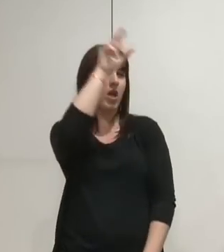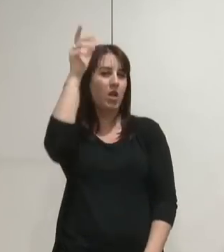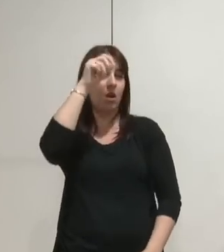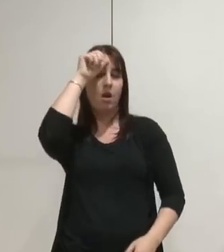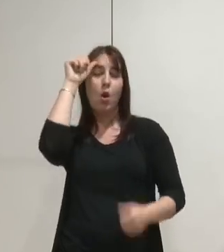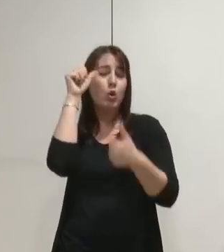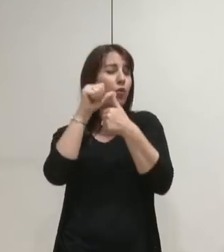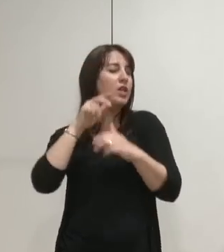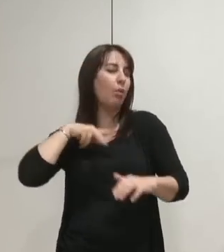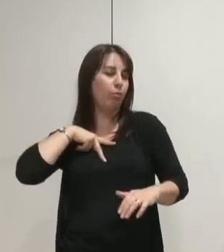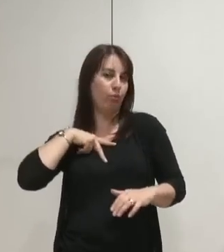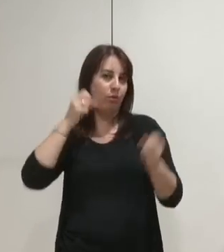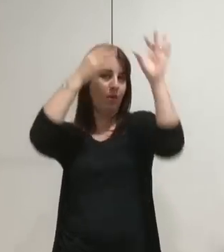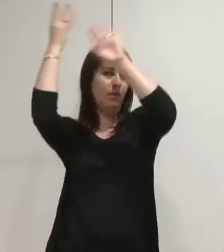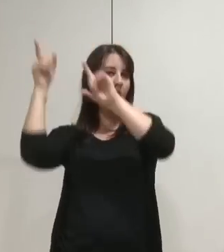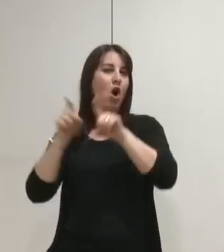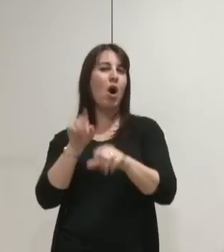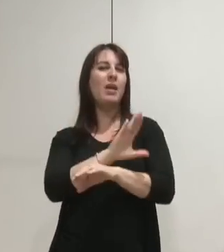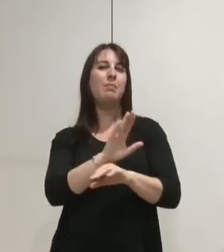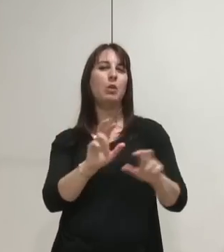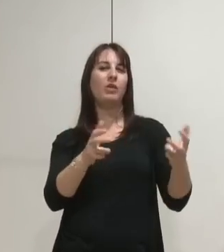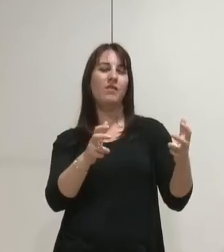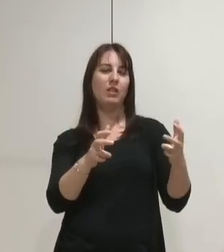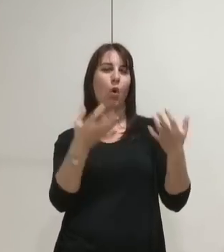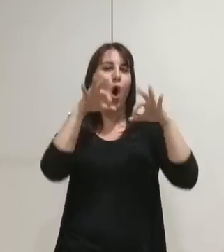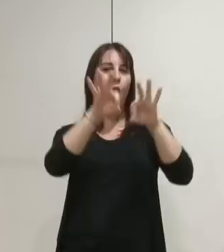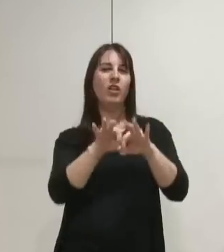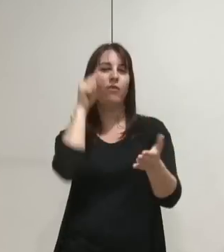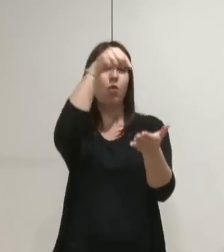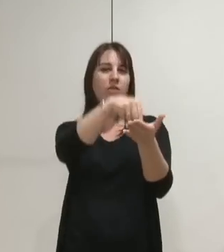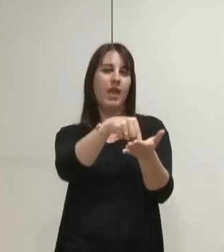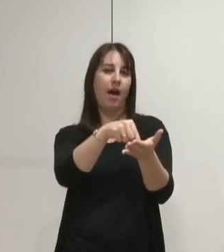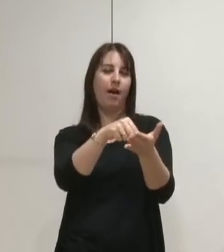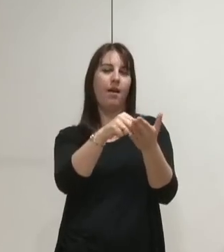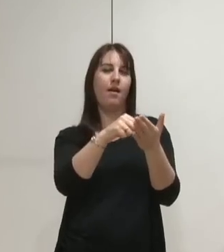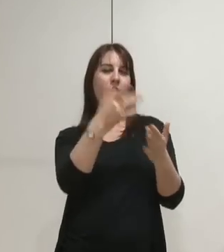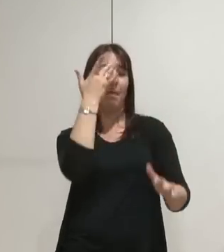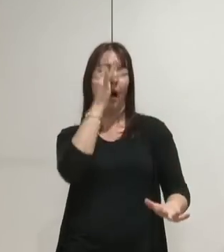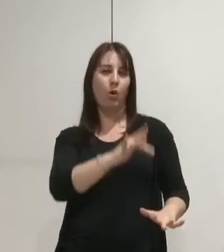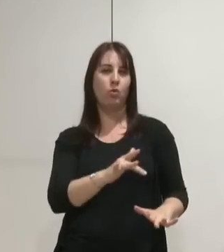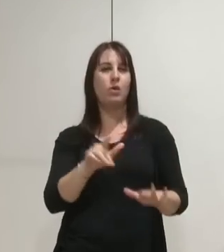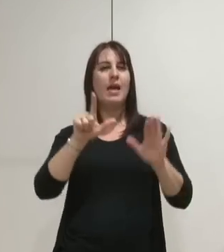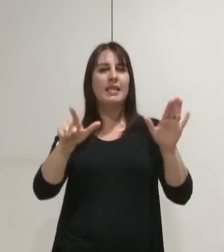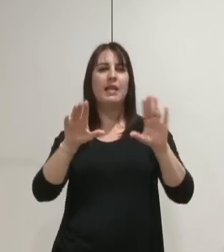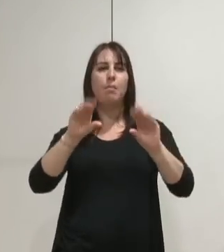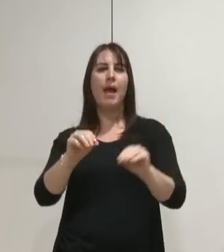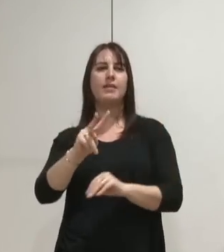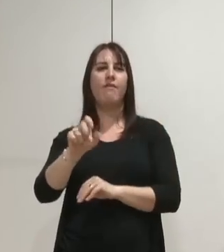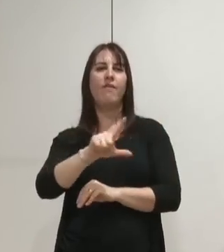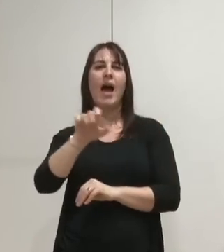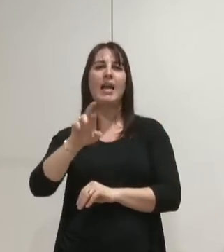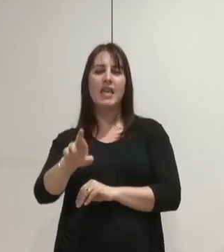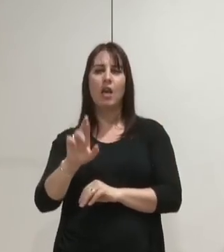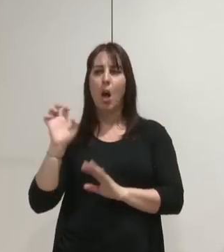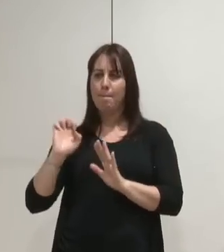souvenir c'est un peu rendez-vous en terre inconnu pour vous je vous emmène aux neuf places Paul valler un mercredi soir une réunion des jeunes populairire